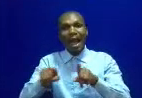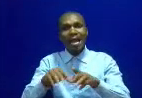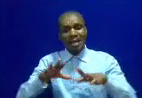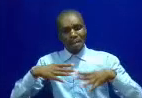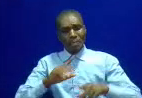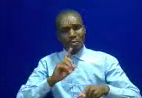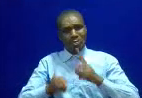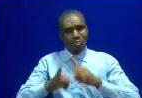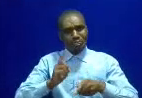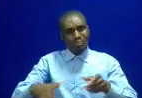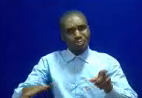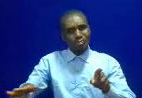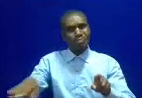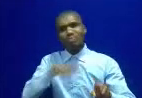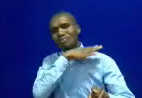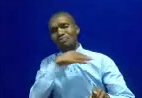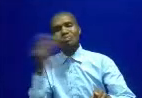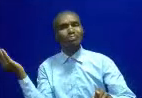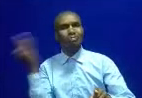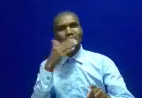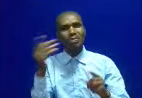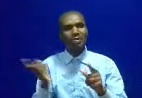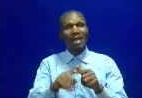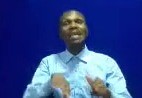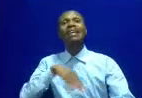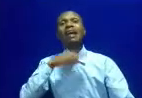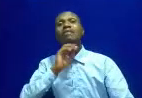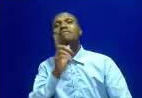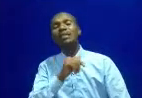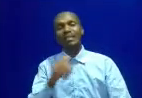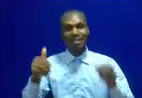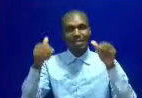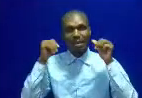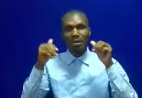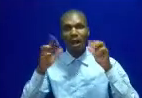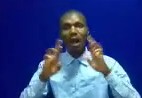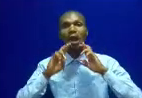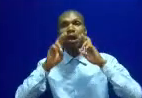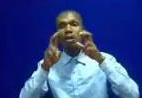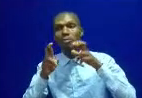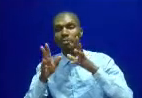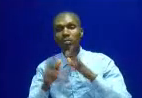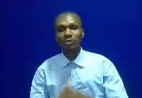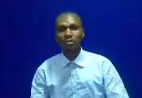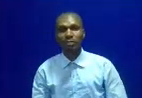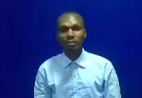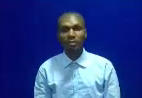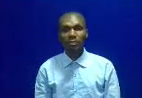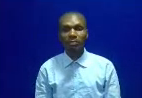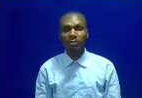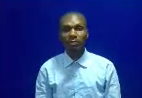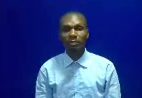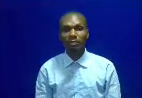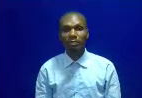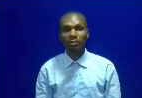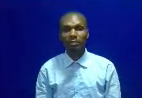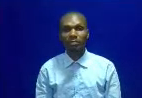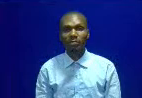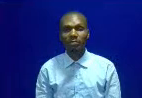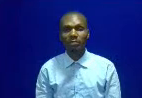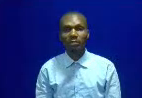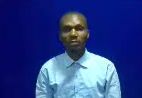nyara kumusagana na kumuito mulikito kurwa se county ya Nyamira jogu maange na roboti rwa se nchira yobo